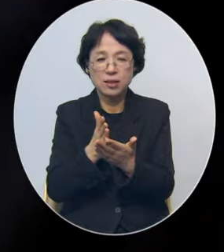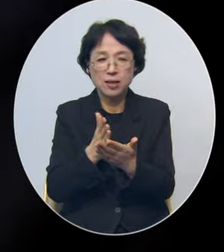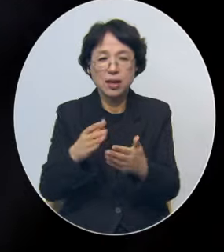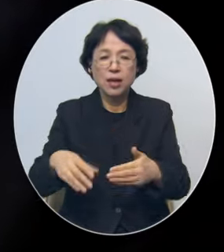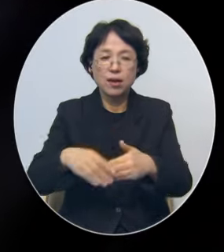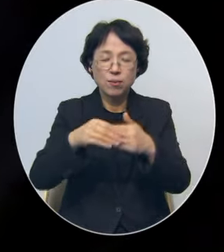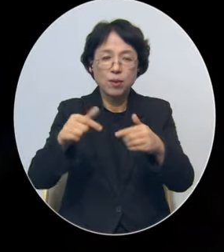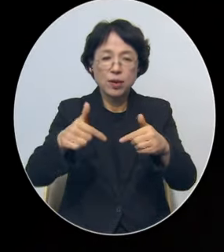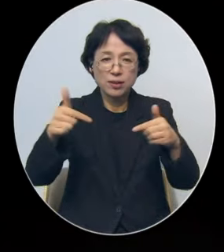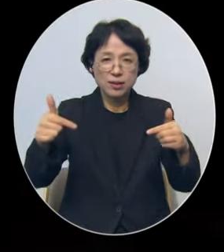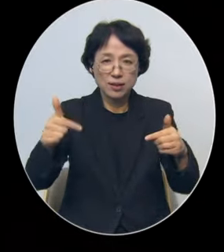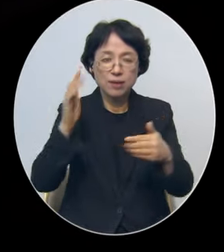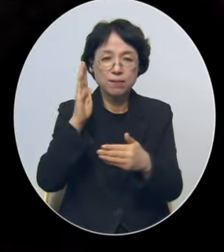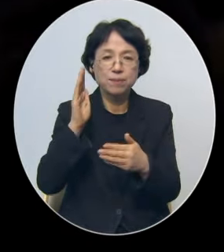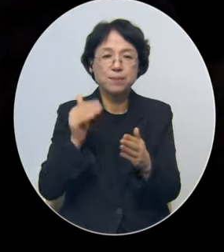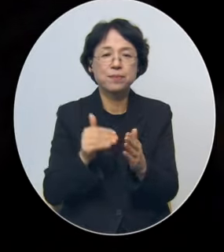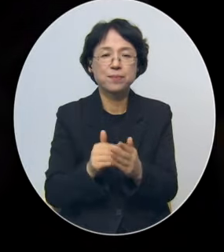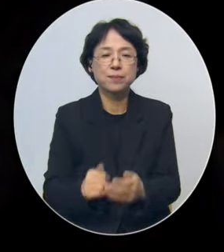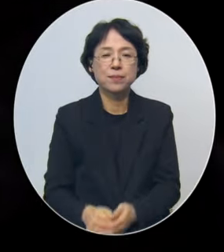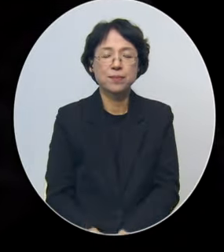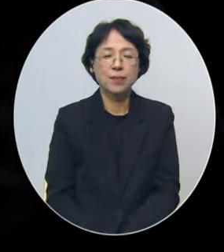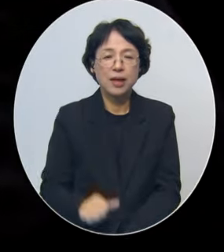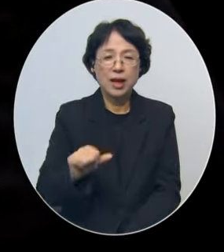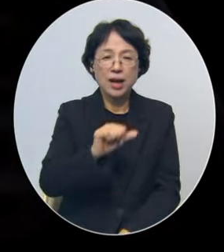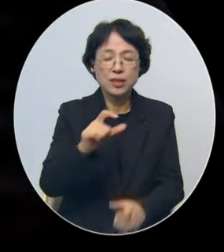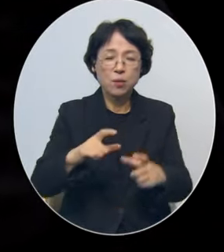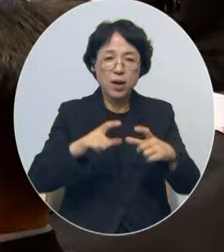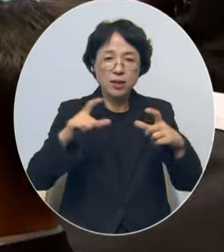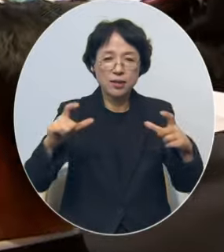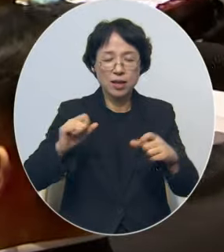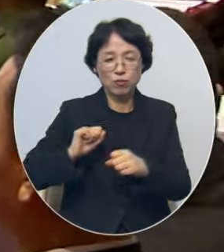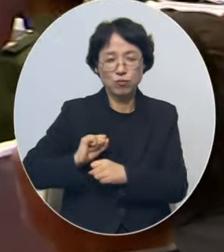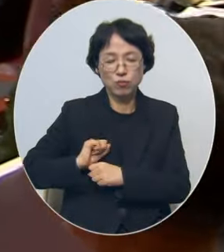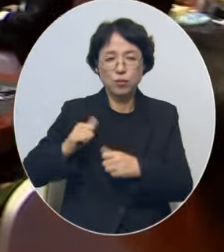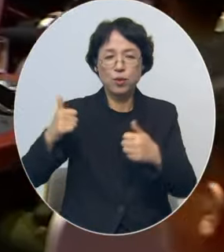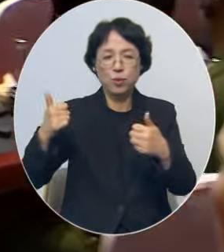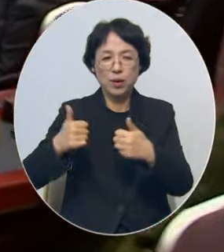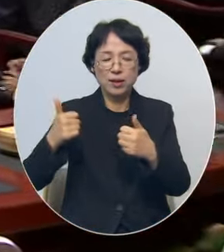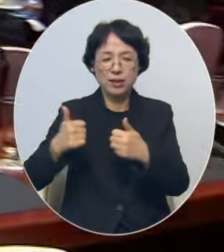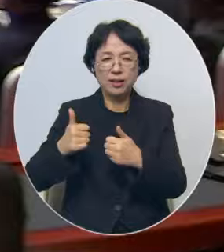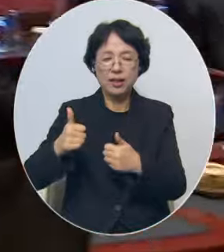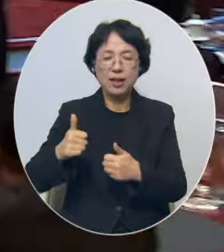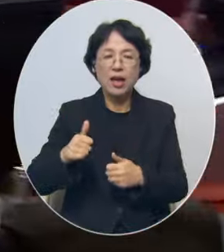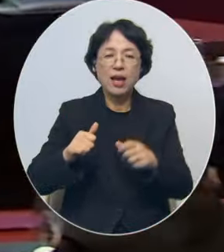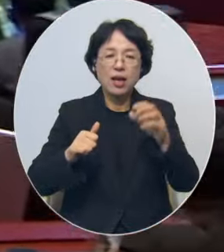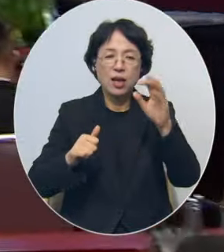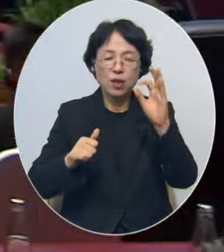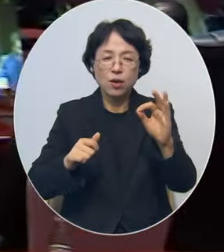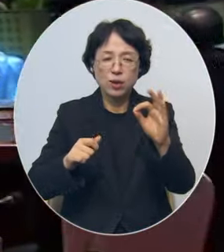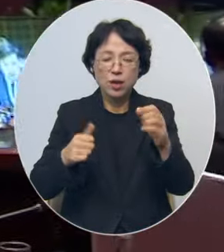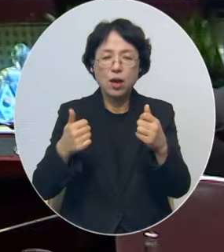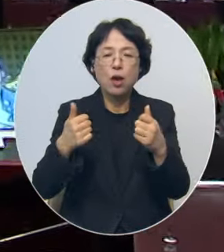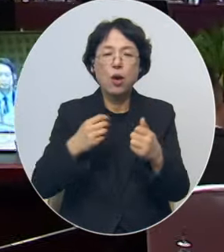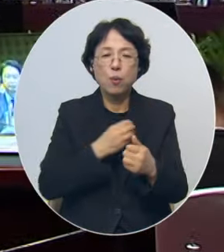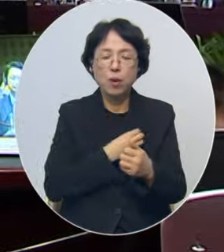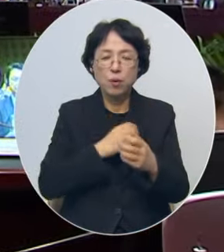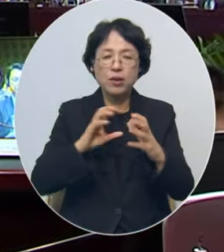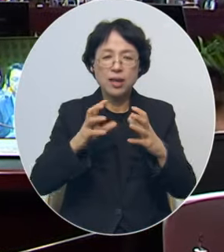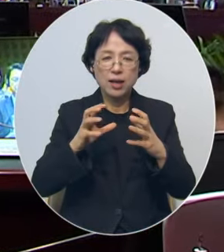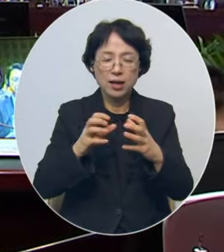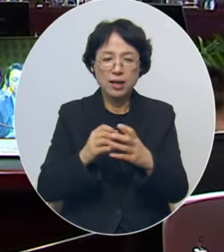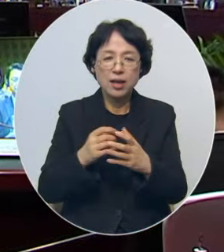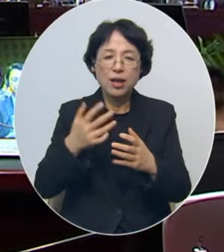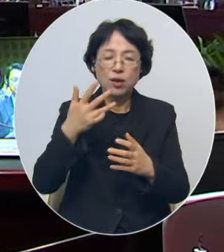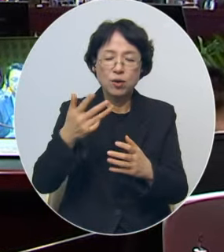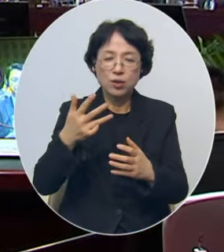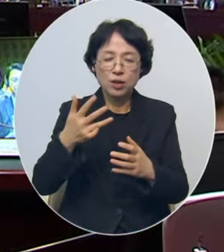확대하겠다고 강조했습니다 아세안 확대 국방장관 회의는 아세안 10개 회원국과 역내 여덟개 국방장관